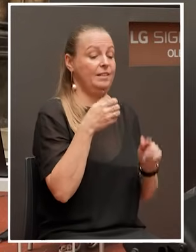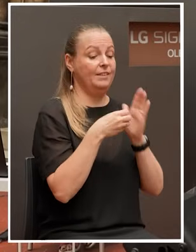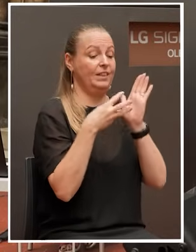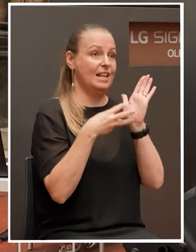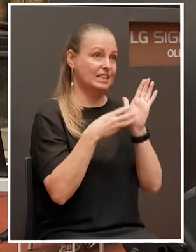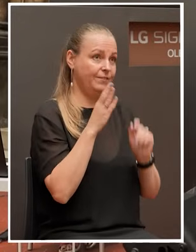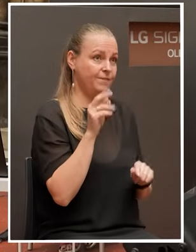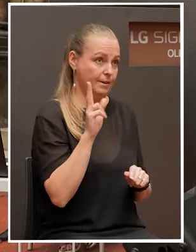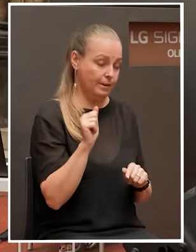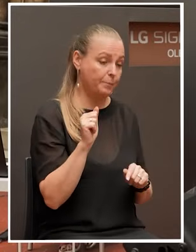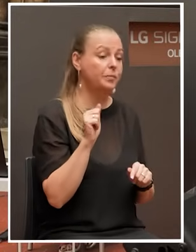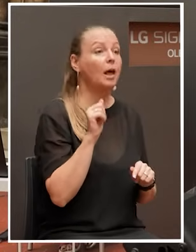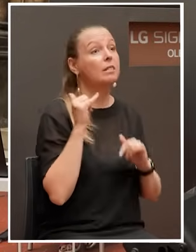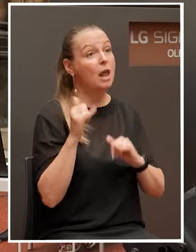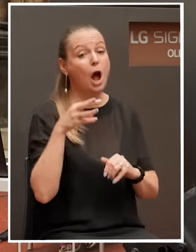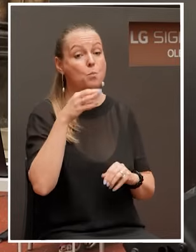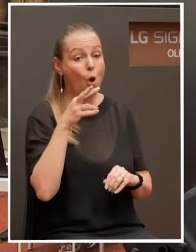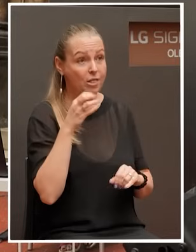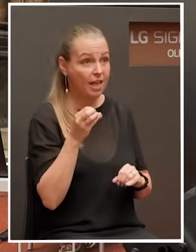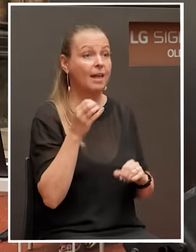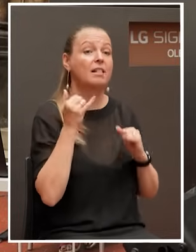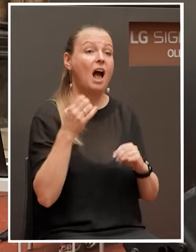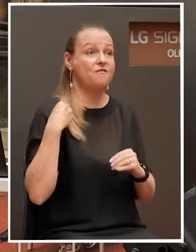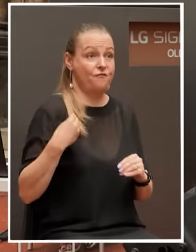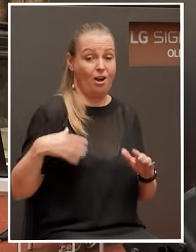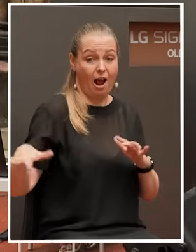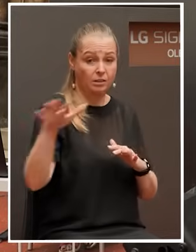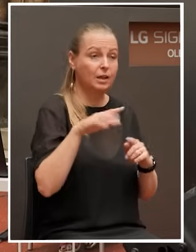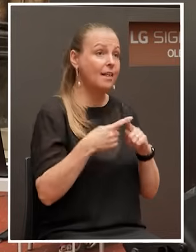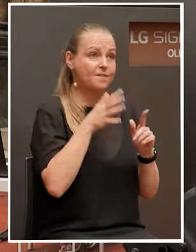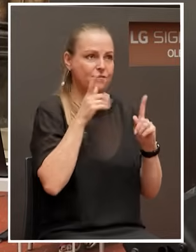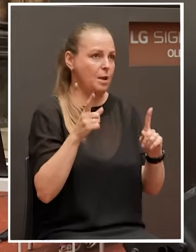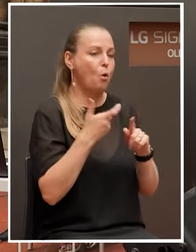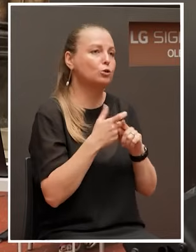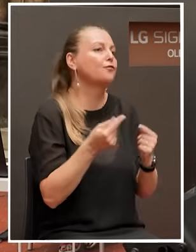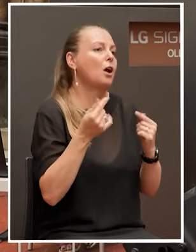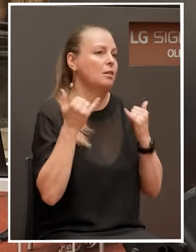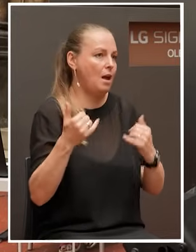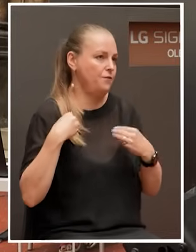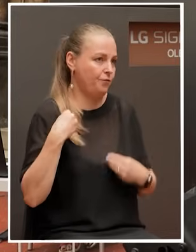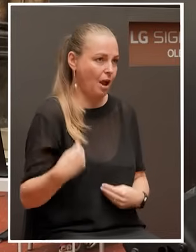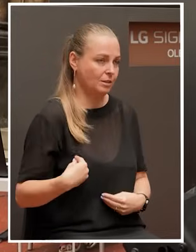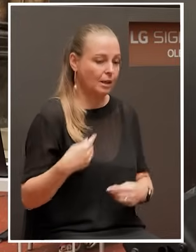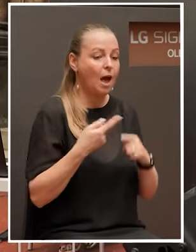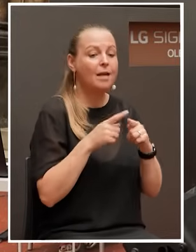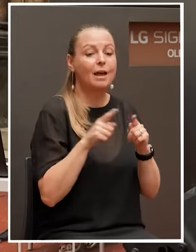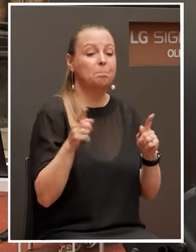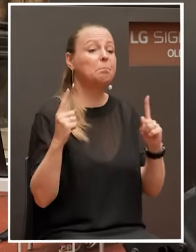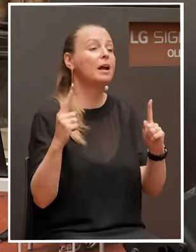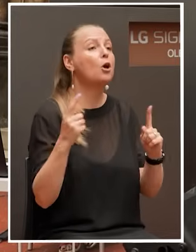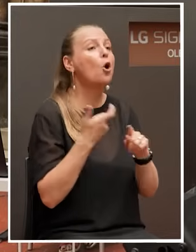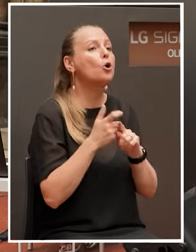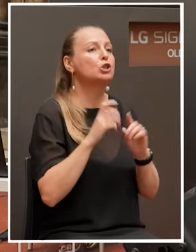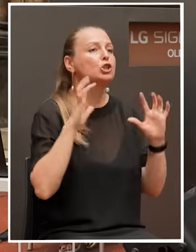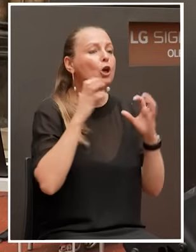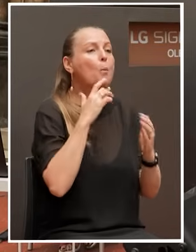19 столетия, и для Моне, и для Франции это время очень важное. Для Франции это период очень